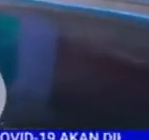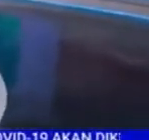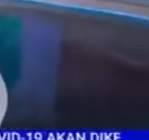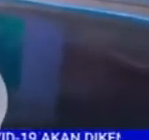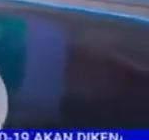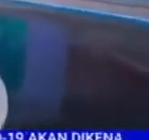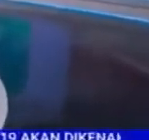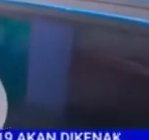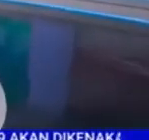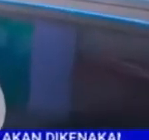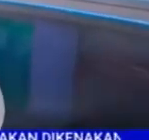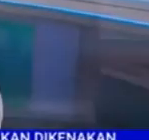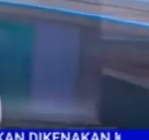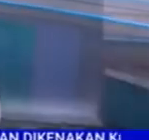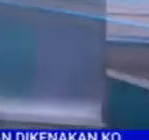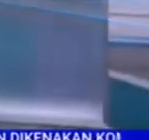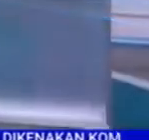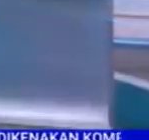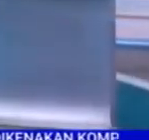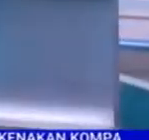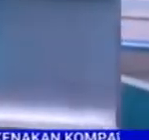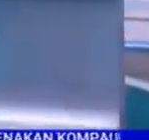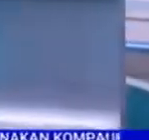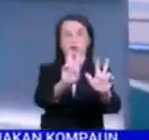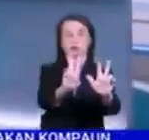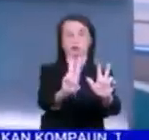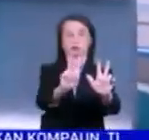Jumlah penduduk Malaysia ketika ini